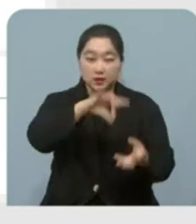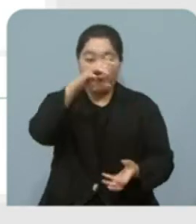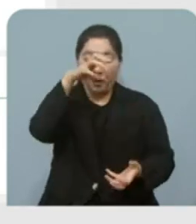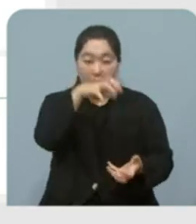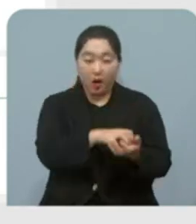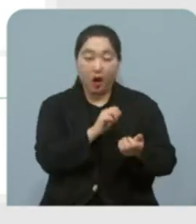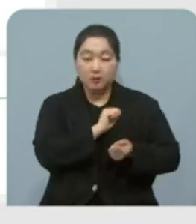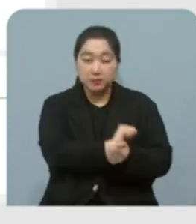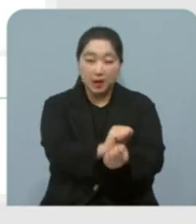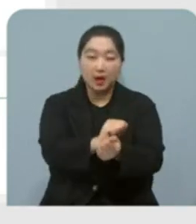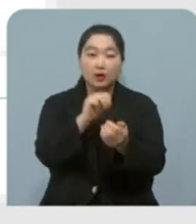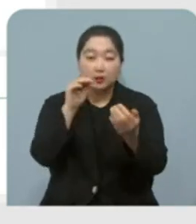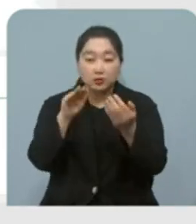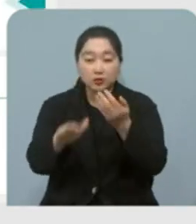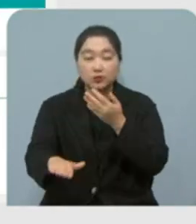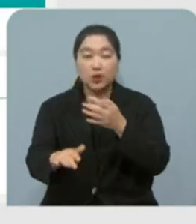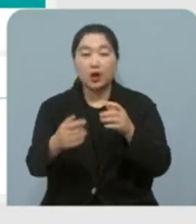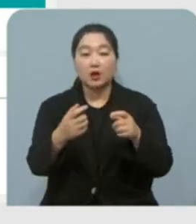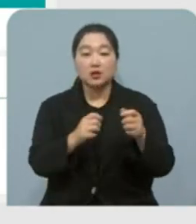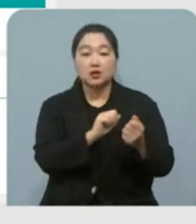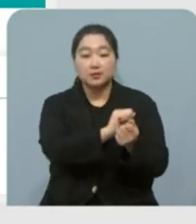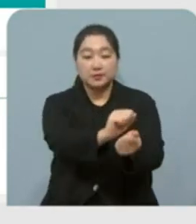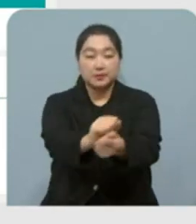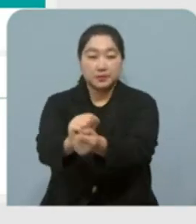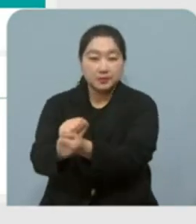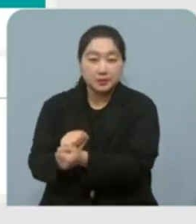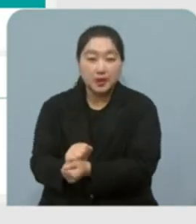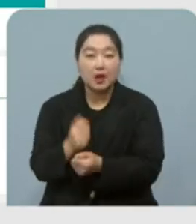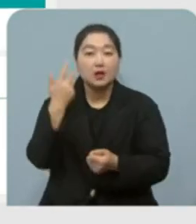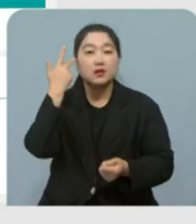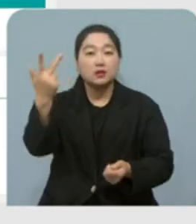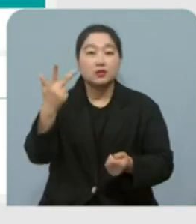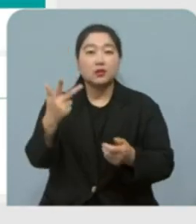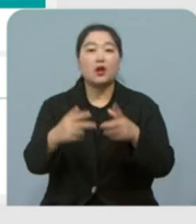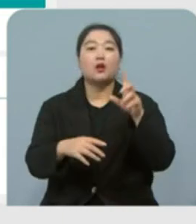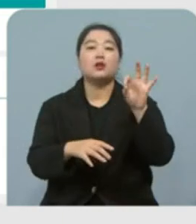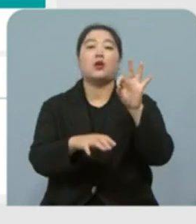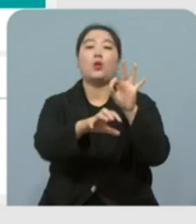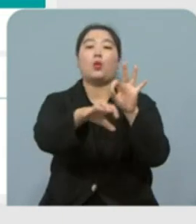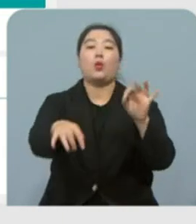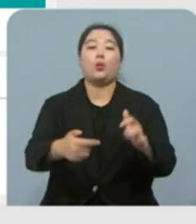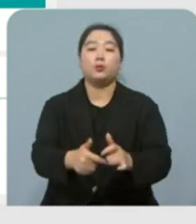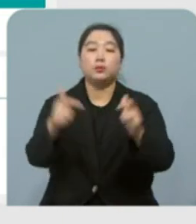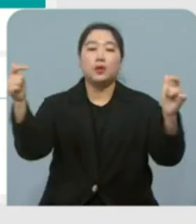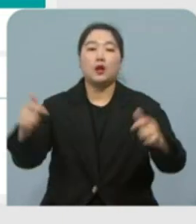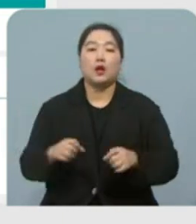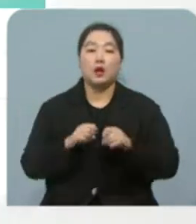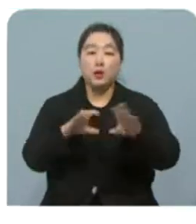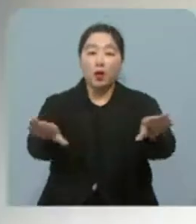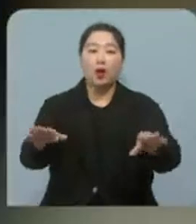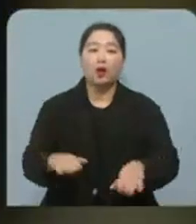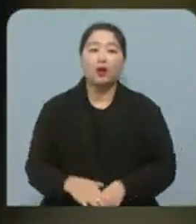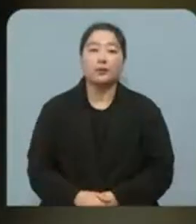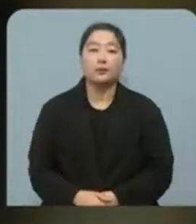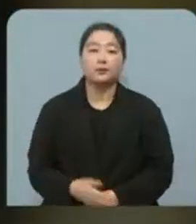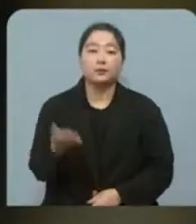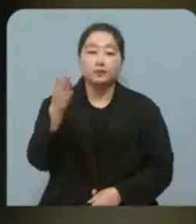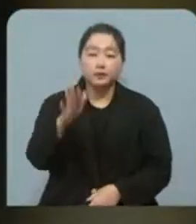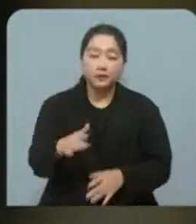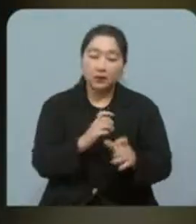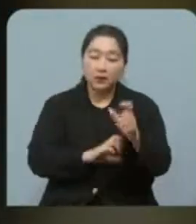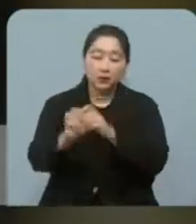확진이 나오는 이후 인접 자치단체로까지 번지며 일주일 사이 농가 10곳으로 빠르게 들었습니다 하지만